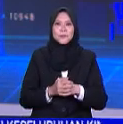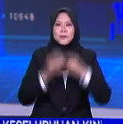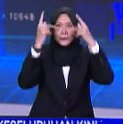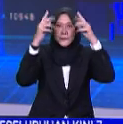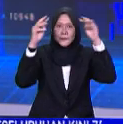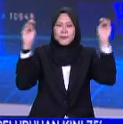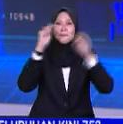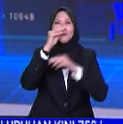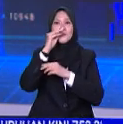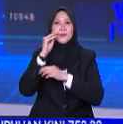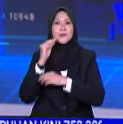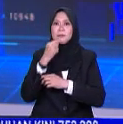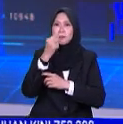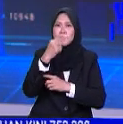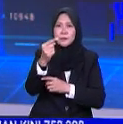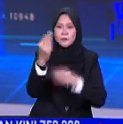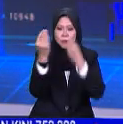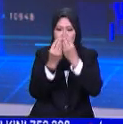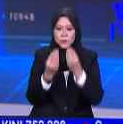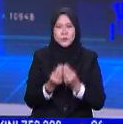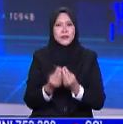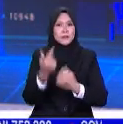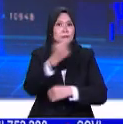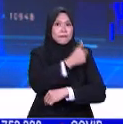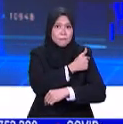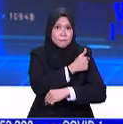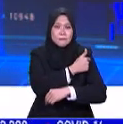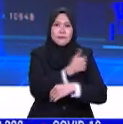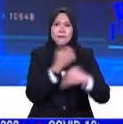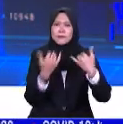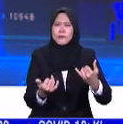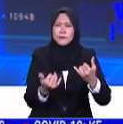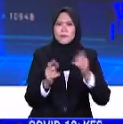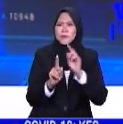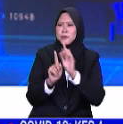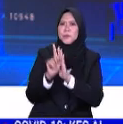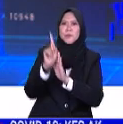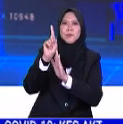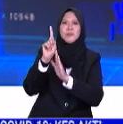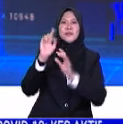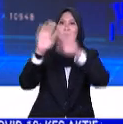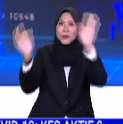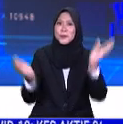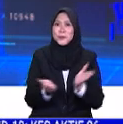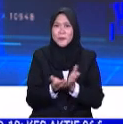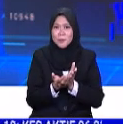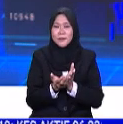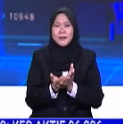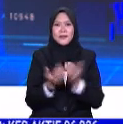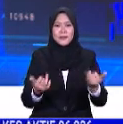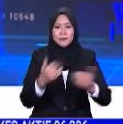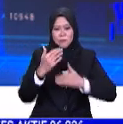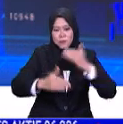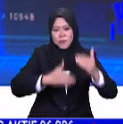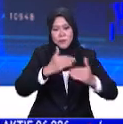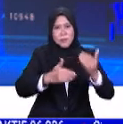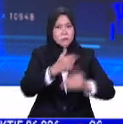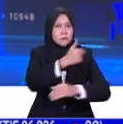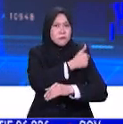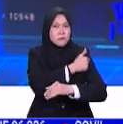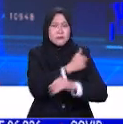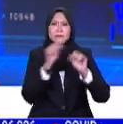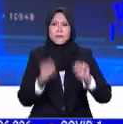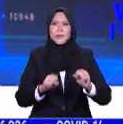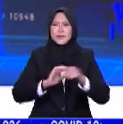Menteri Tan Sri Muhyiddin Yassin berkata kadar vaksinasi harian itu antara yang tertinggi di dunia dan beliau yakin proses vaksinasi